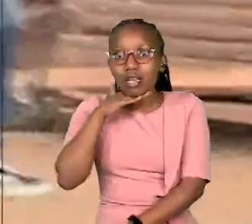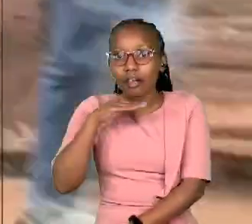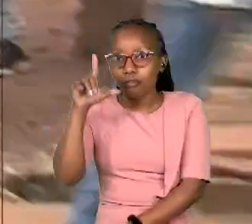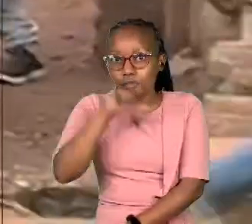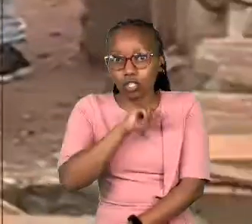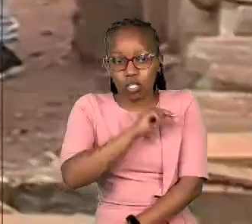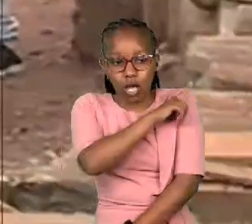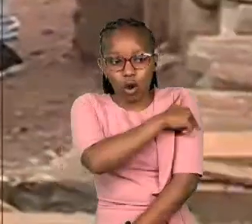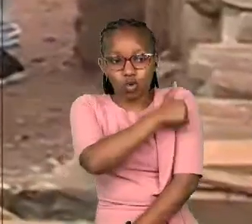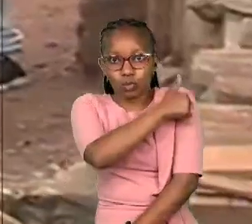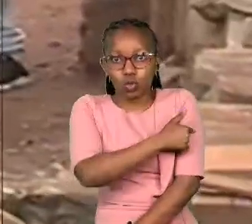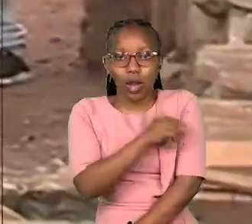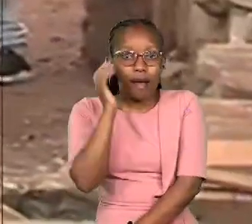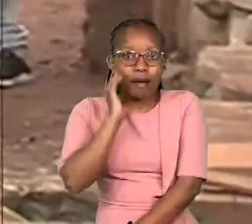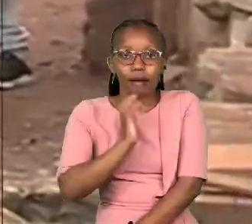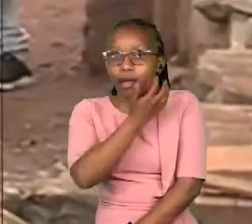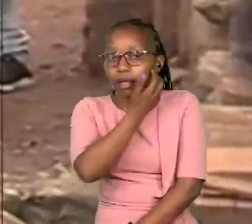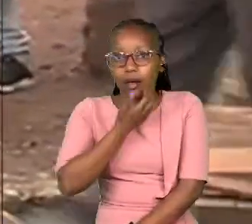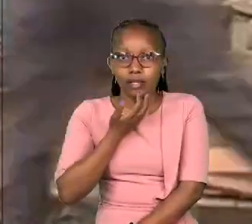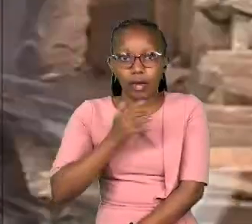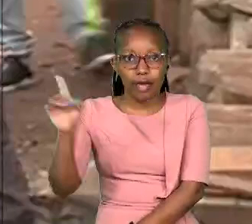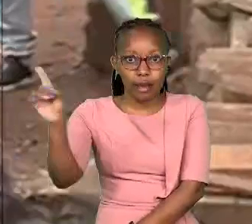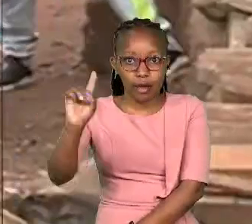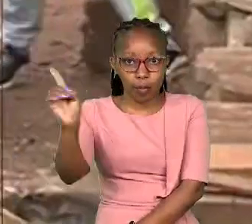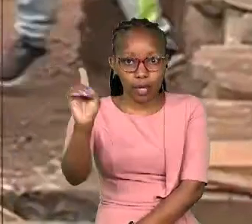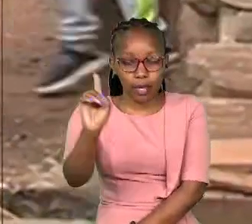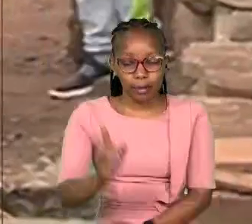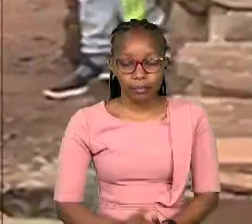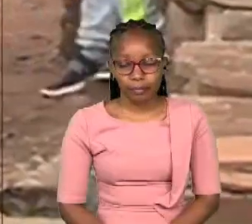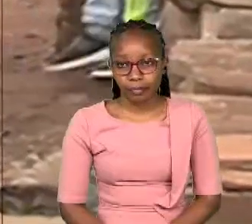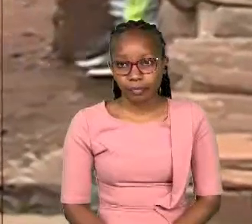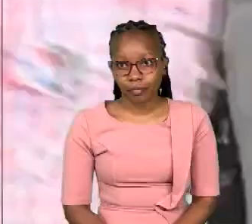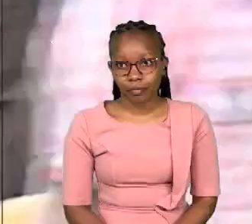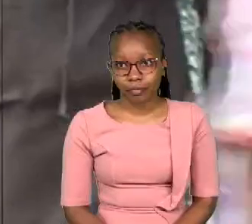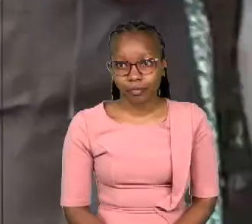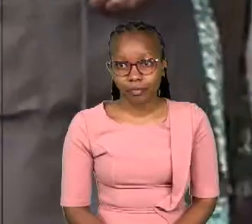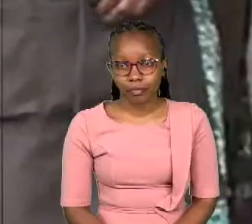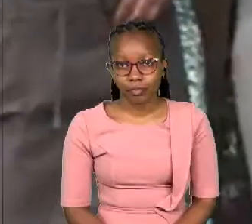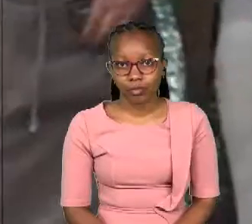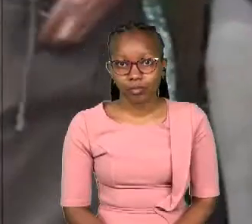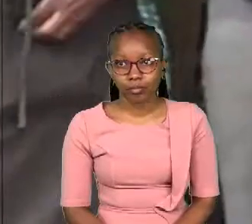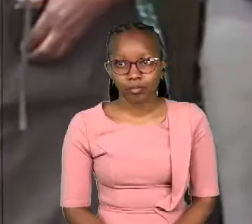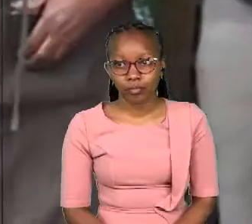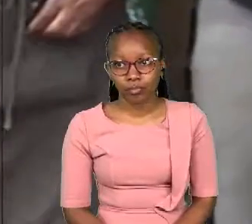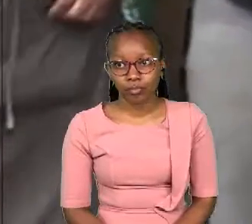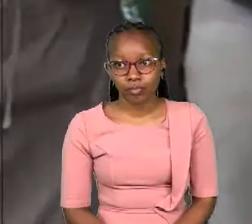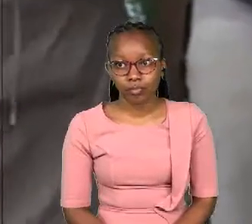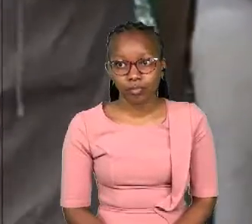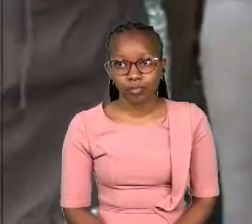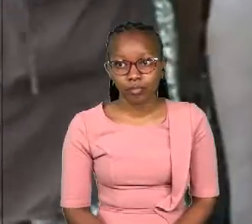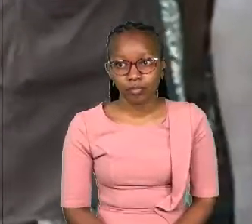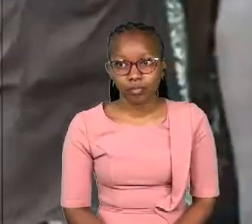katika hospitali ya kitaifa ya Kenyatta hapa jijini Nairobi. Emmanuel Terer, Switch TV.